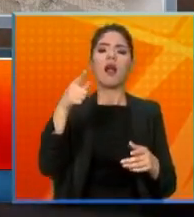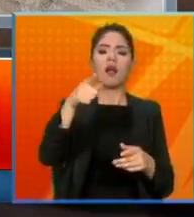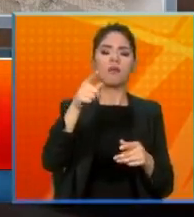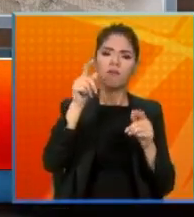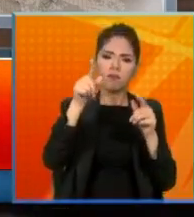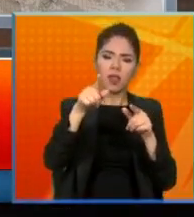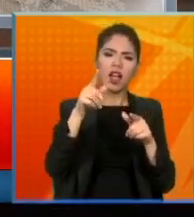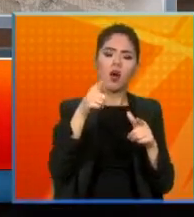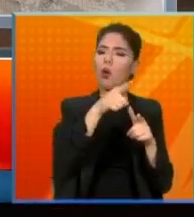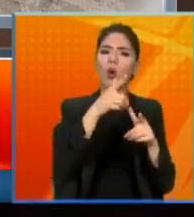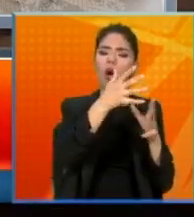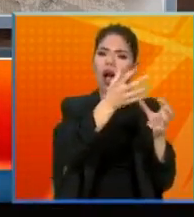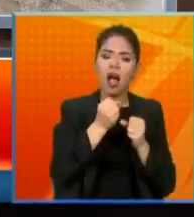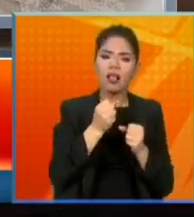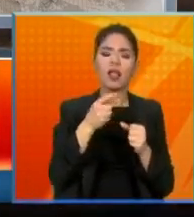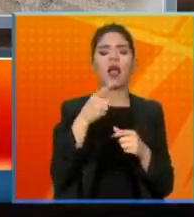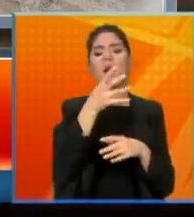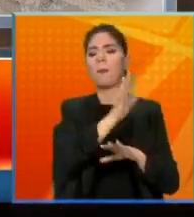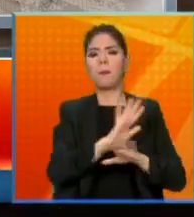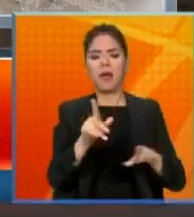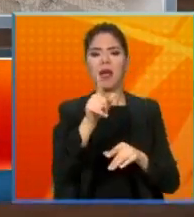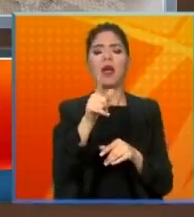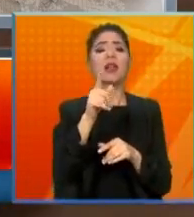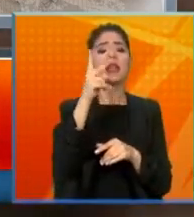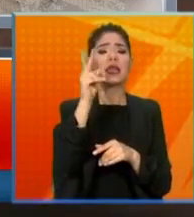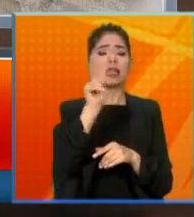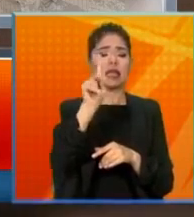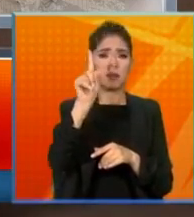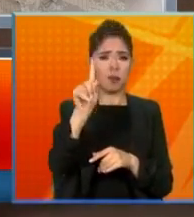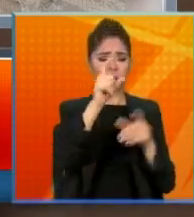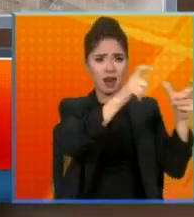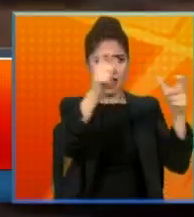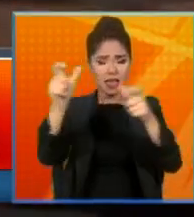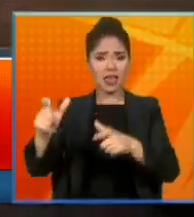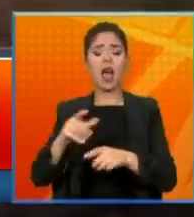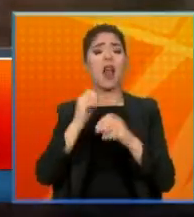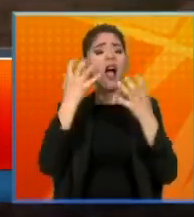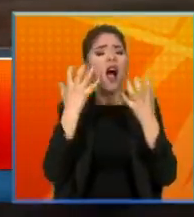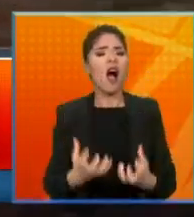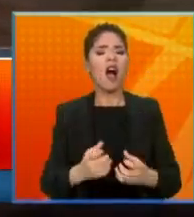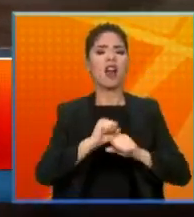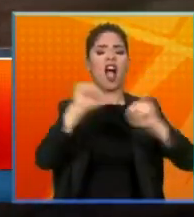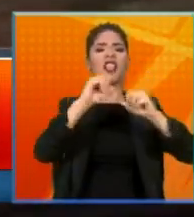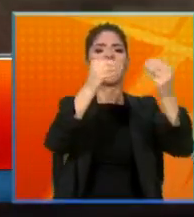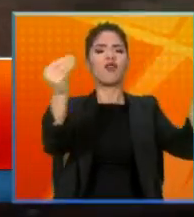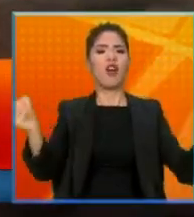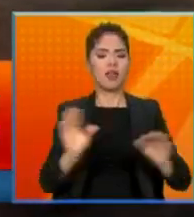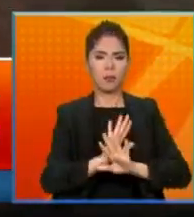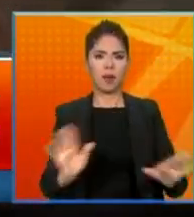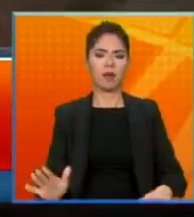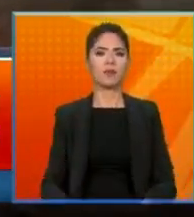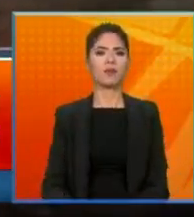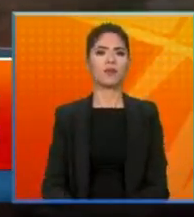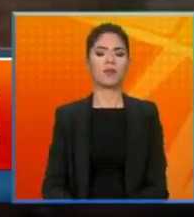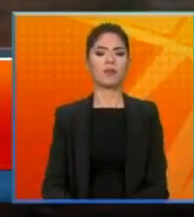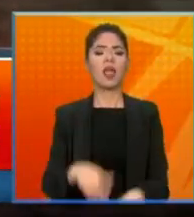saldırının kaynağında tespit edilen 21 rejim noktasının yoğun atış altına alındığını duyurdu. Az namlı bir şey bunlar